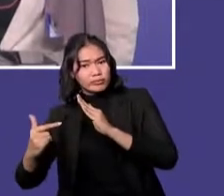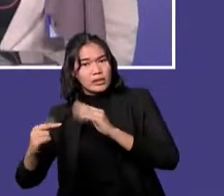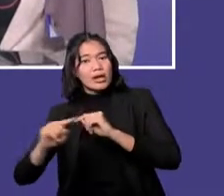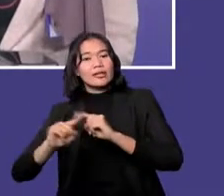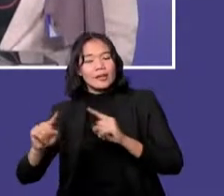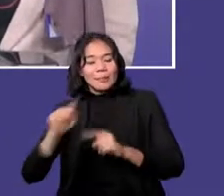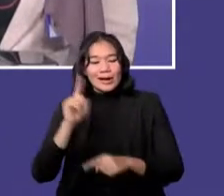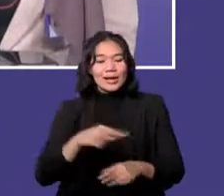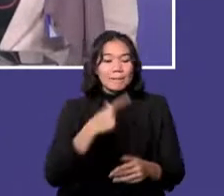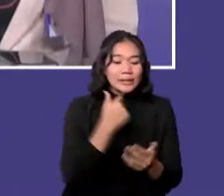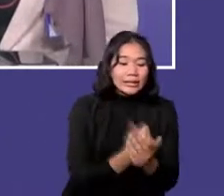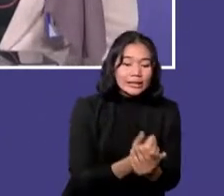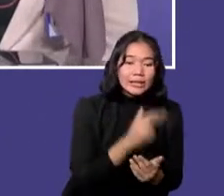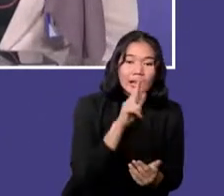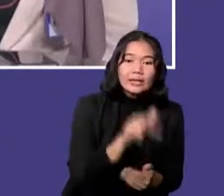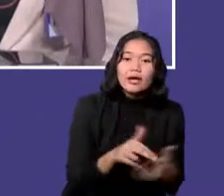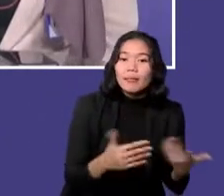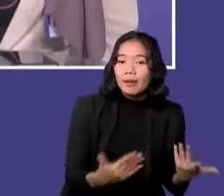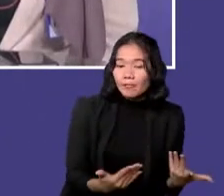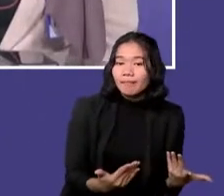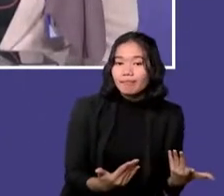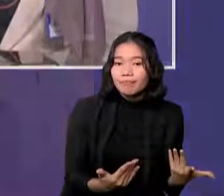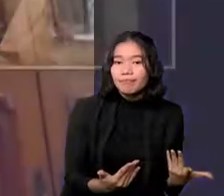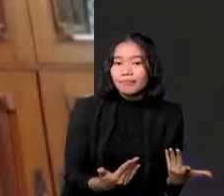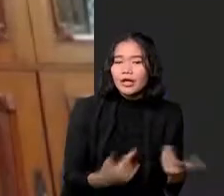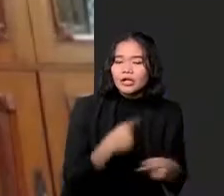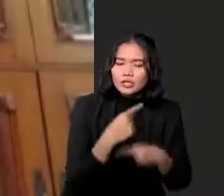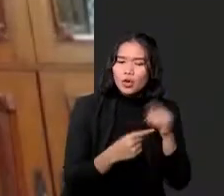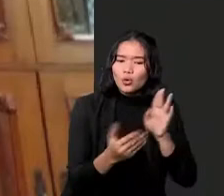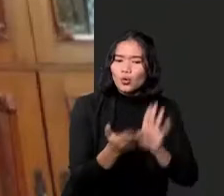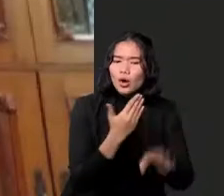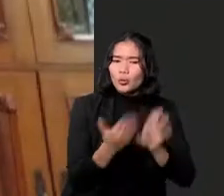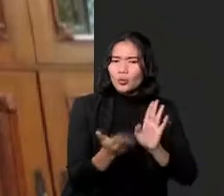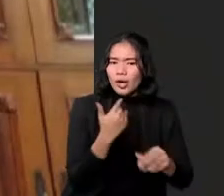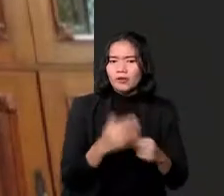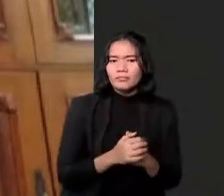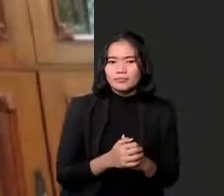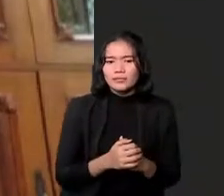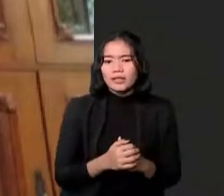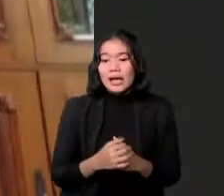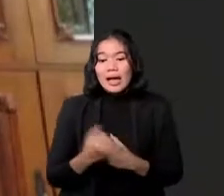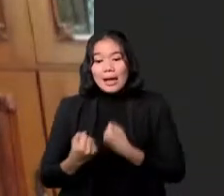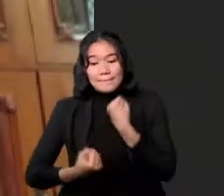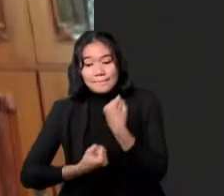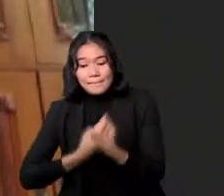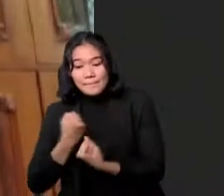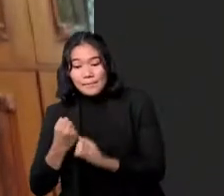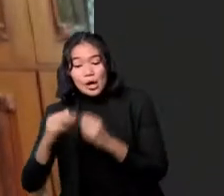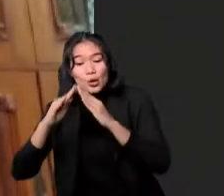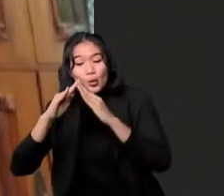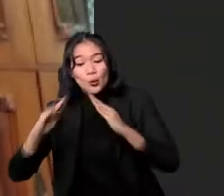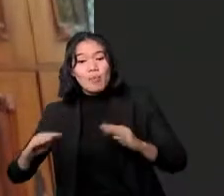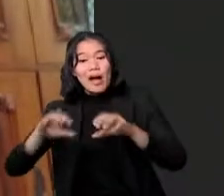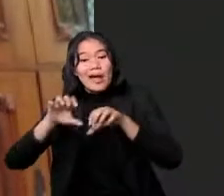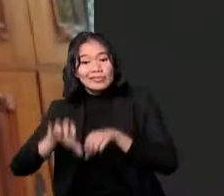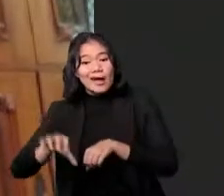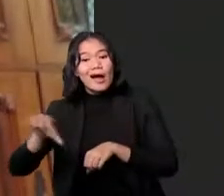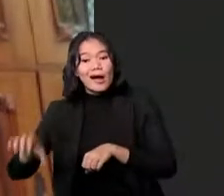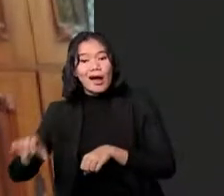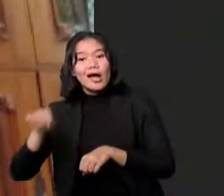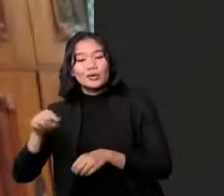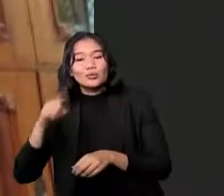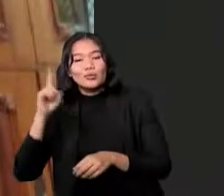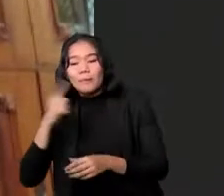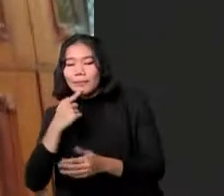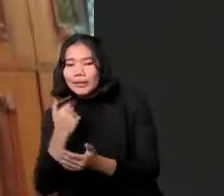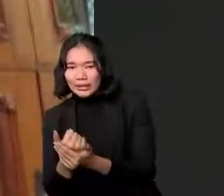ingin garis bawahi dan saya sampaikan berkali-kali adalah peran penting dari institusi rumah tangga. Bila